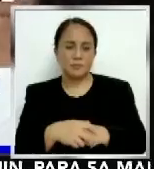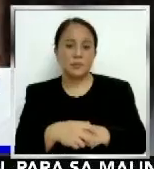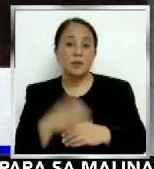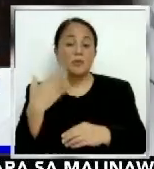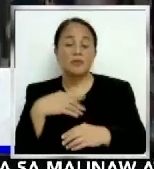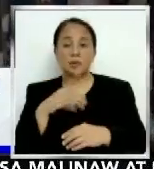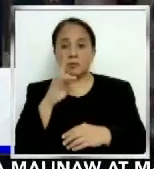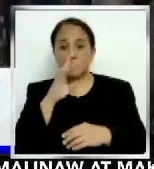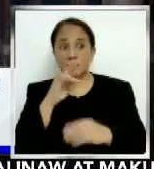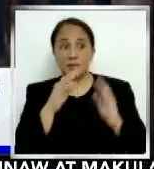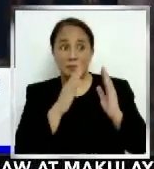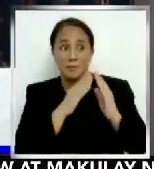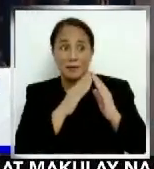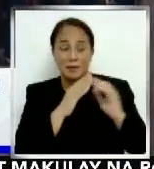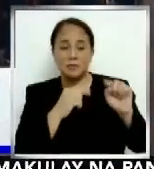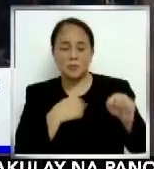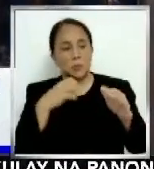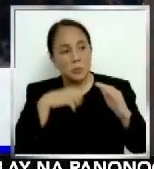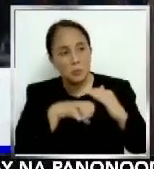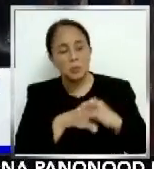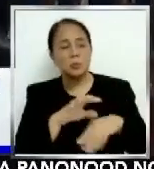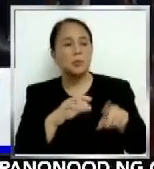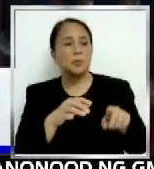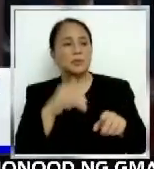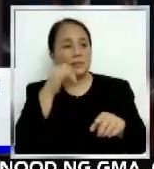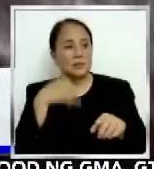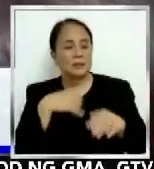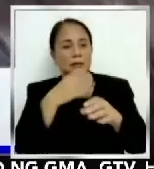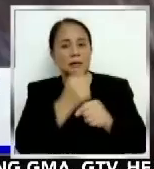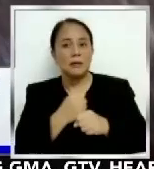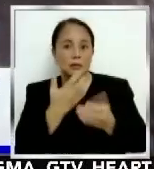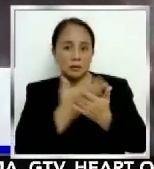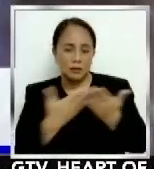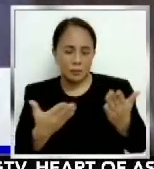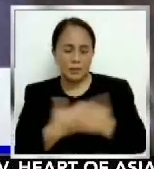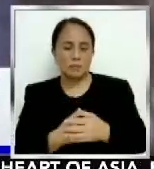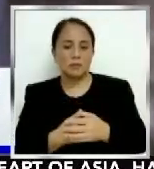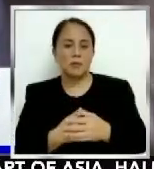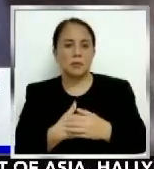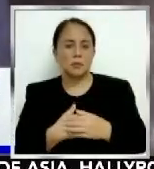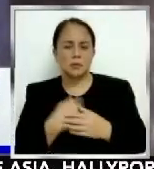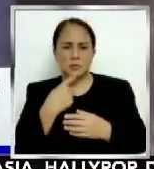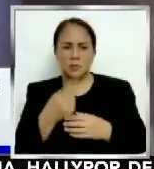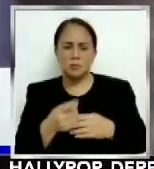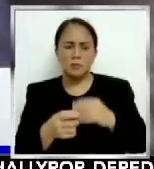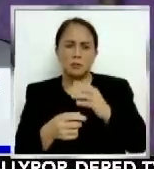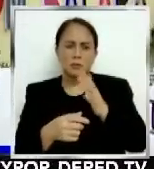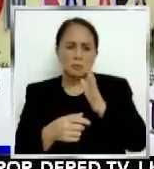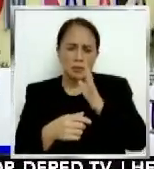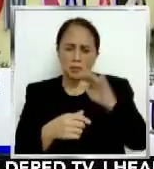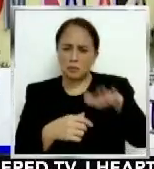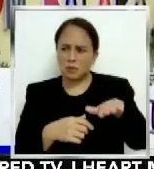bahay at nagpunta siya doon kahapon para kunin ang mga naiwang gamit. Bagay na itinanggi naman daw ng ina ng bata ayon sa kapitan ng